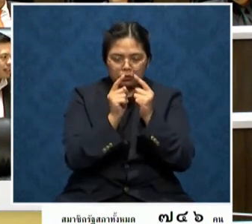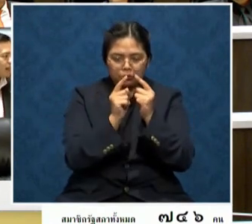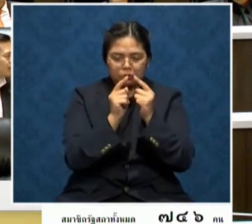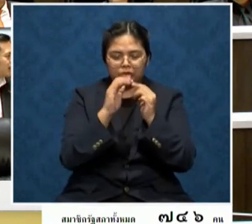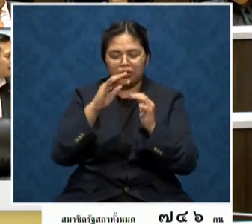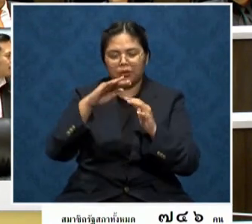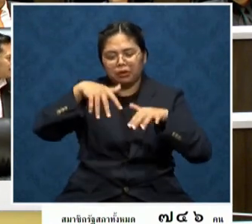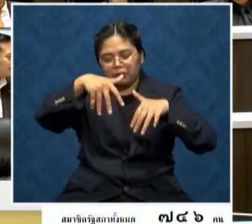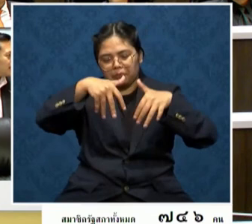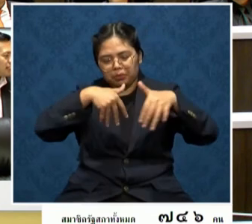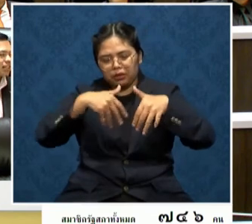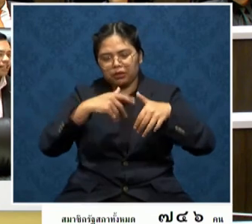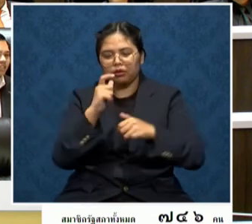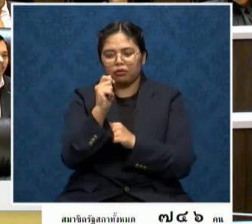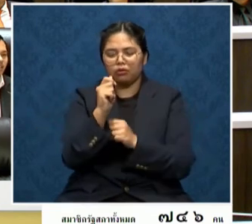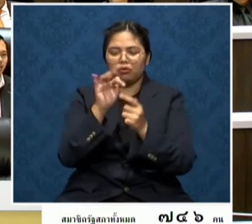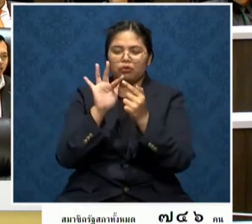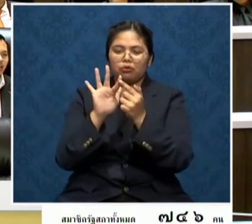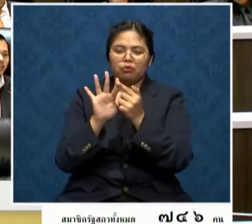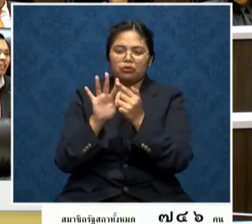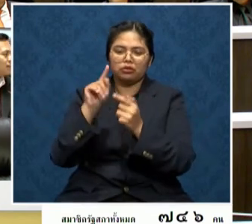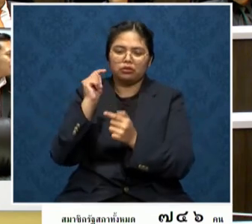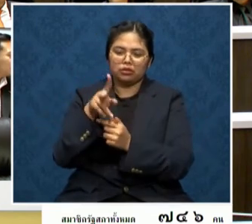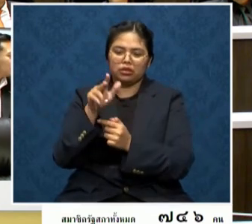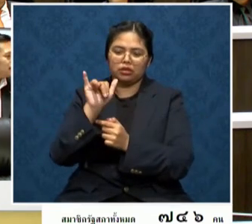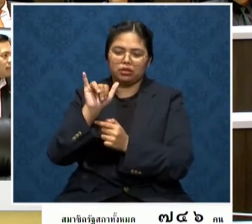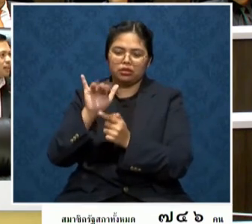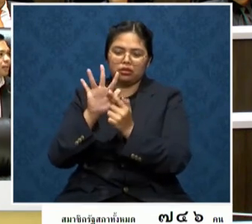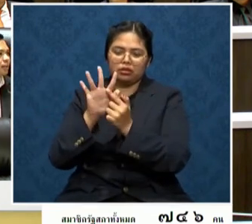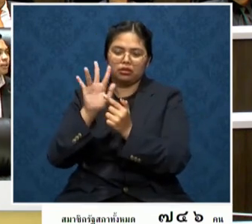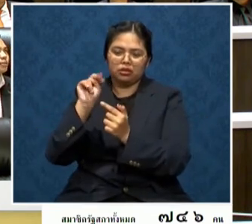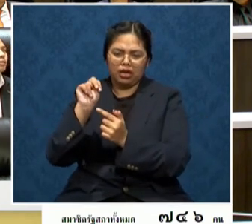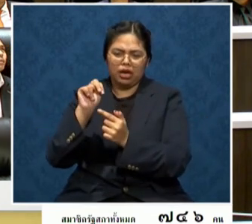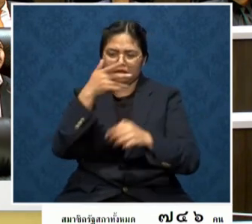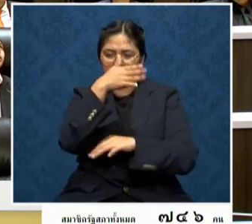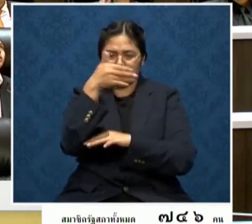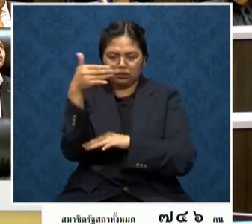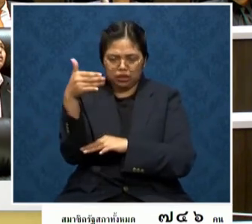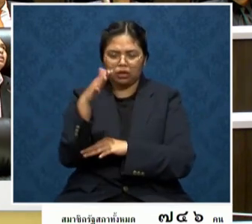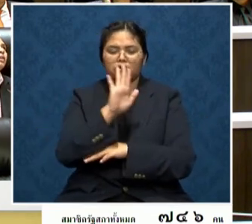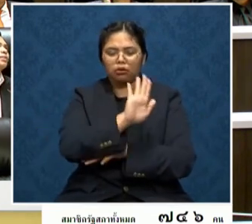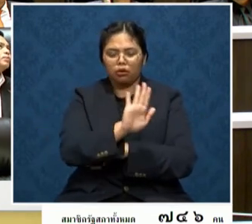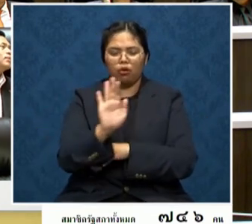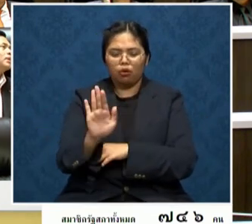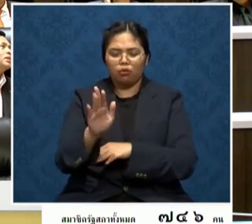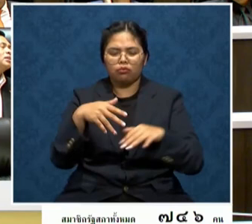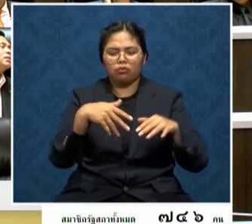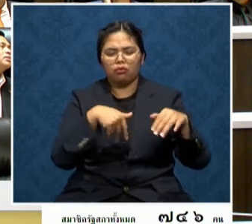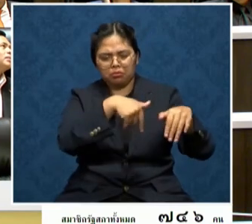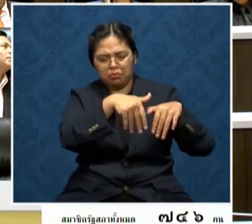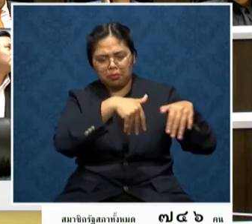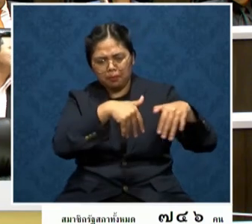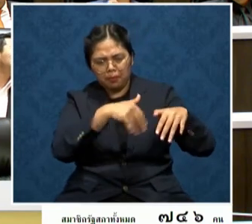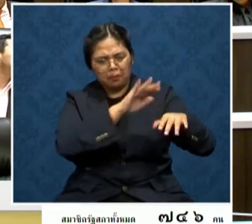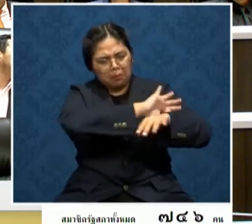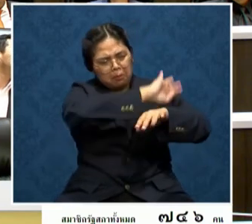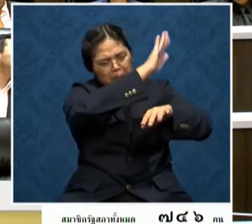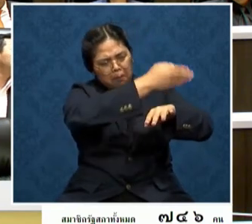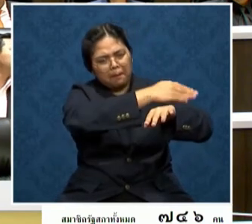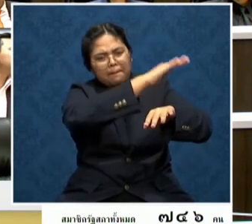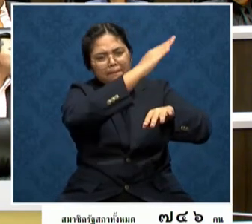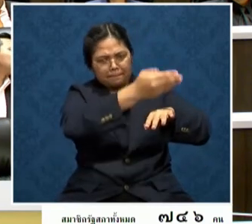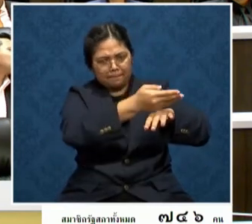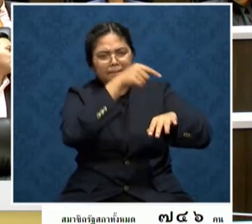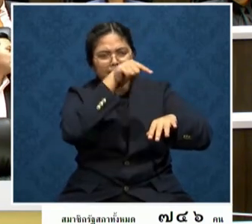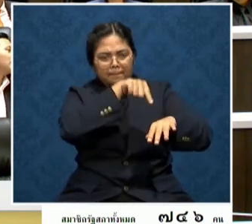ผาไทยที่จังหวัดลำปางท่ามกลางข้อสงสัยว่าทับสิทธิ์ในที่ดินทำกินของชาวปกญอจนชาวบ้านต้อง